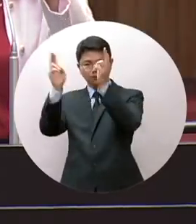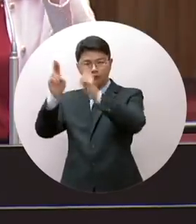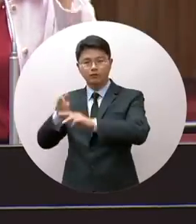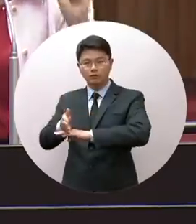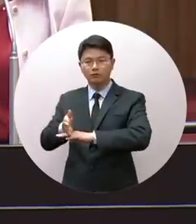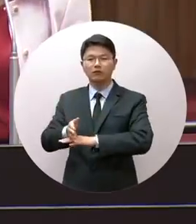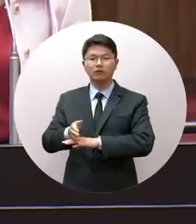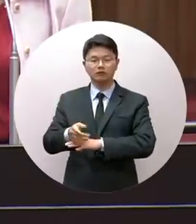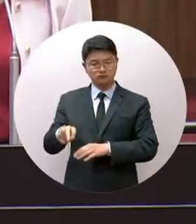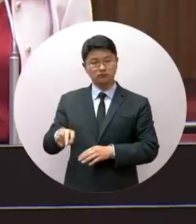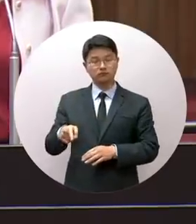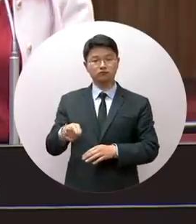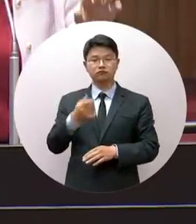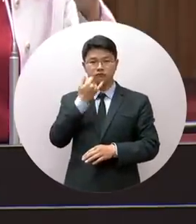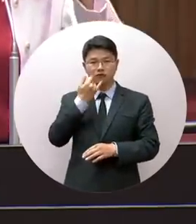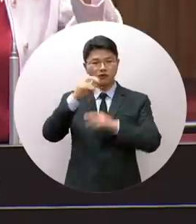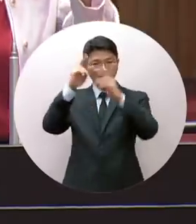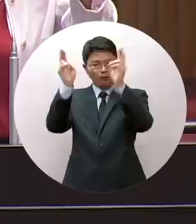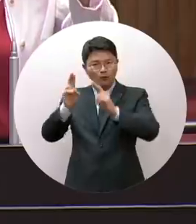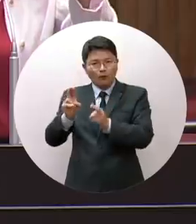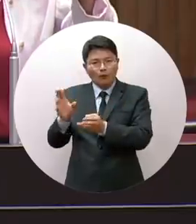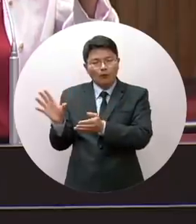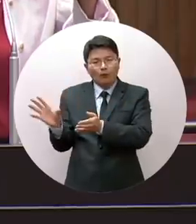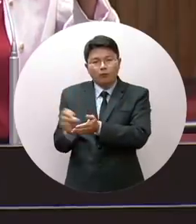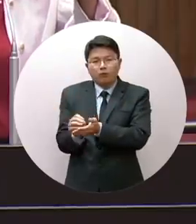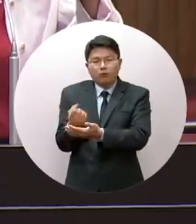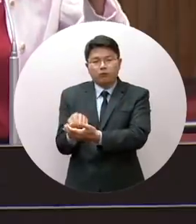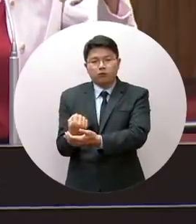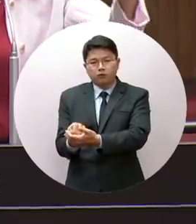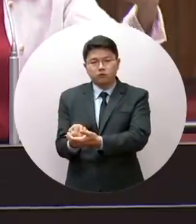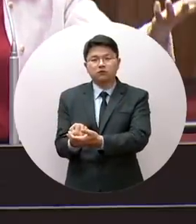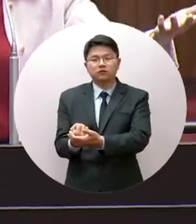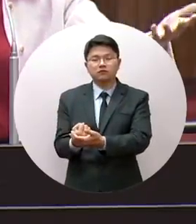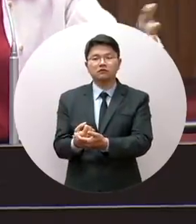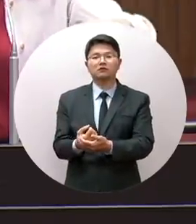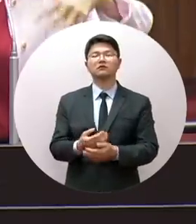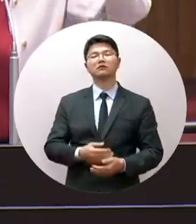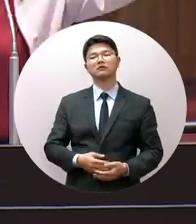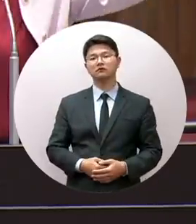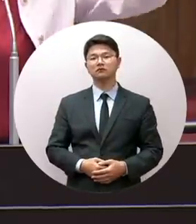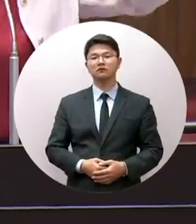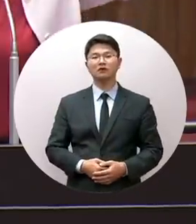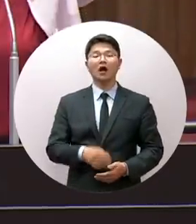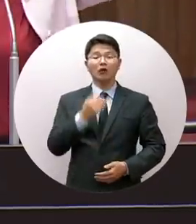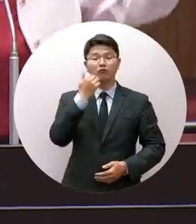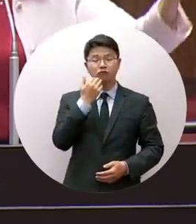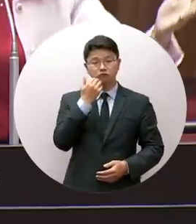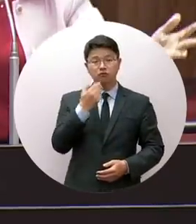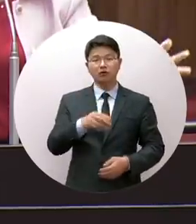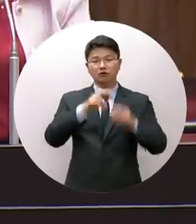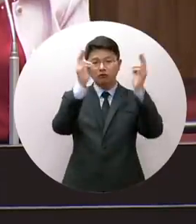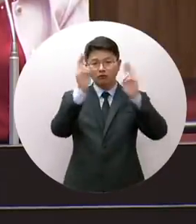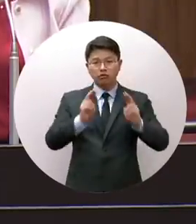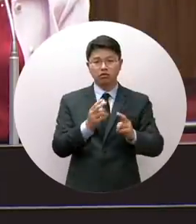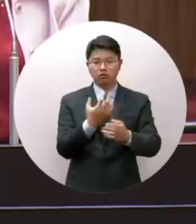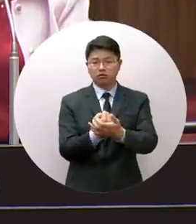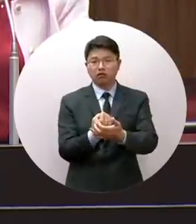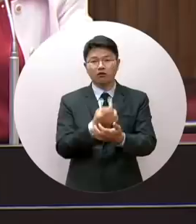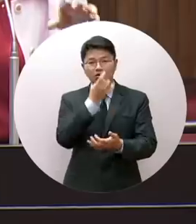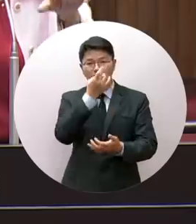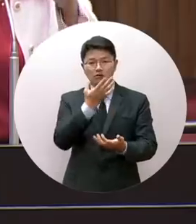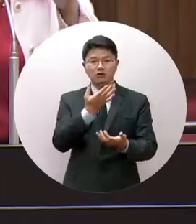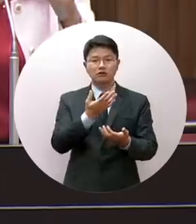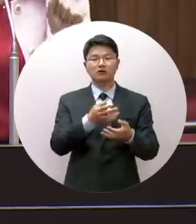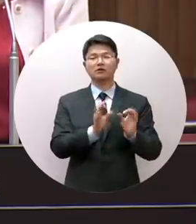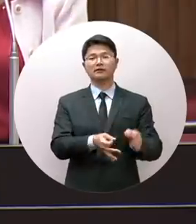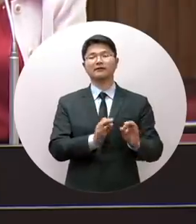这些来储能。 是， 把这些本来没有用到就要浪费棒风吹，那